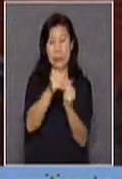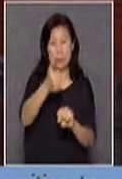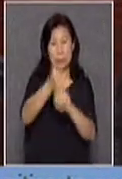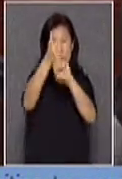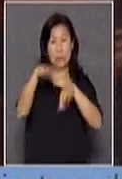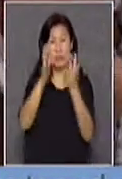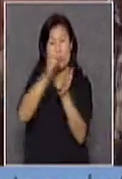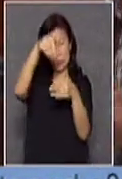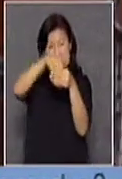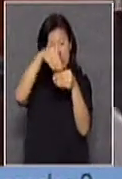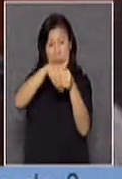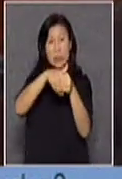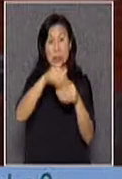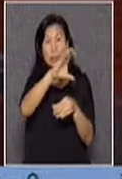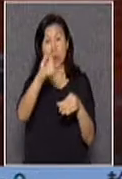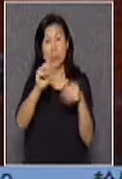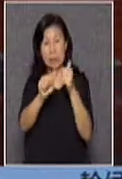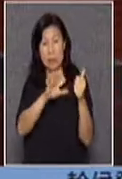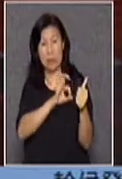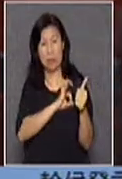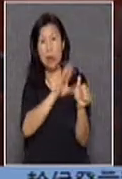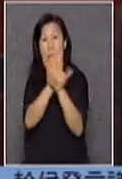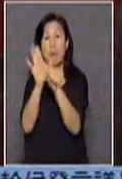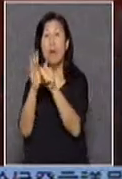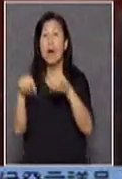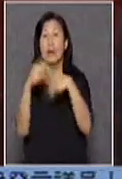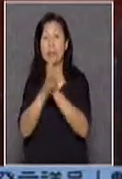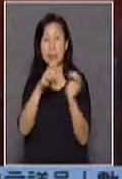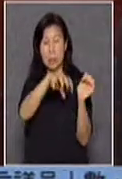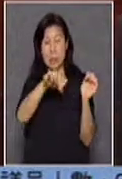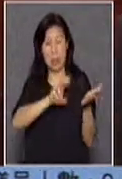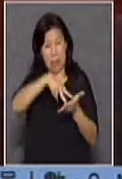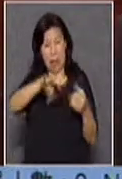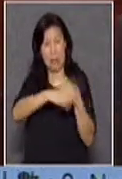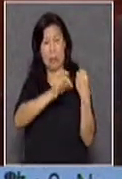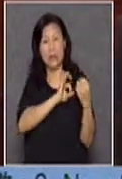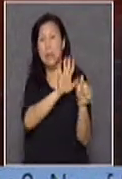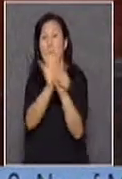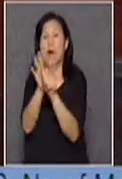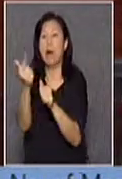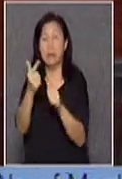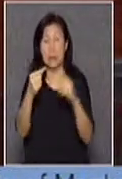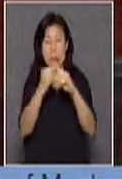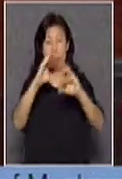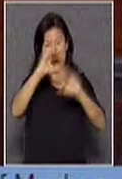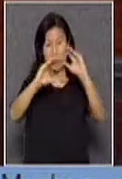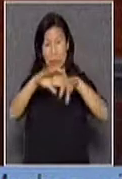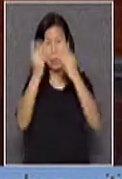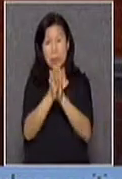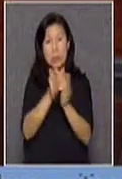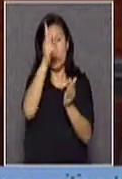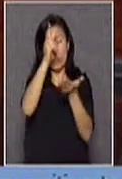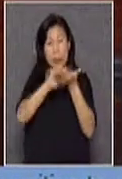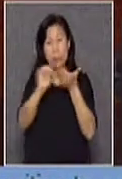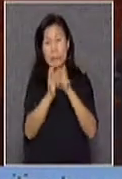過選舉，長洲鄉事委員會年年都幫民建聯啲區議會選舉同埋立法會選舉㗎啦，係嘛？喂，呢個係政治嘅互